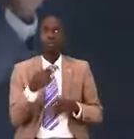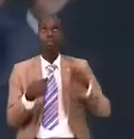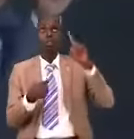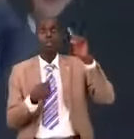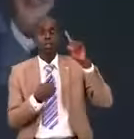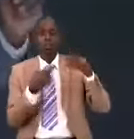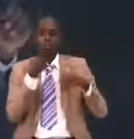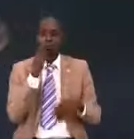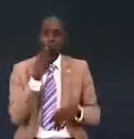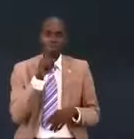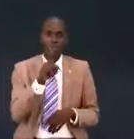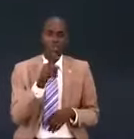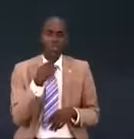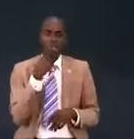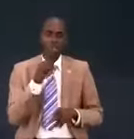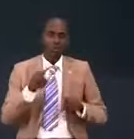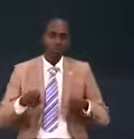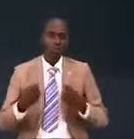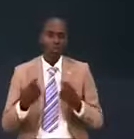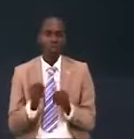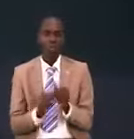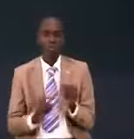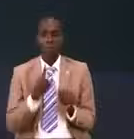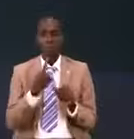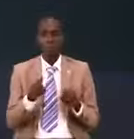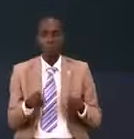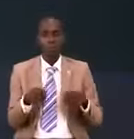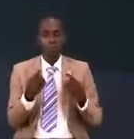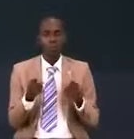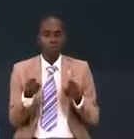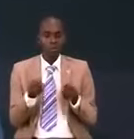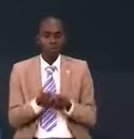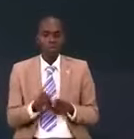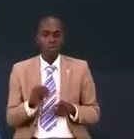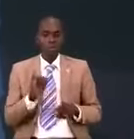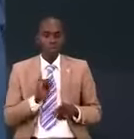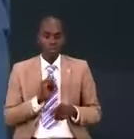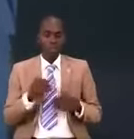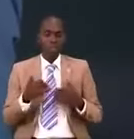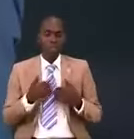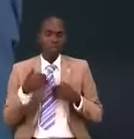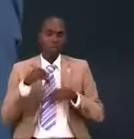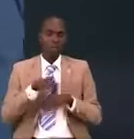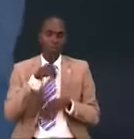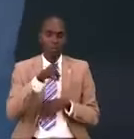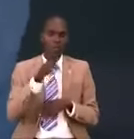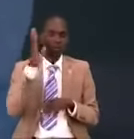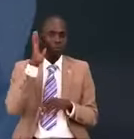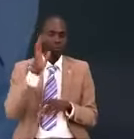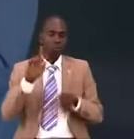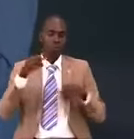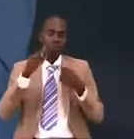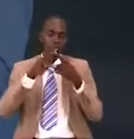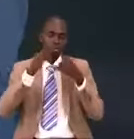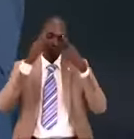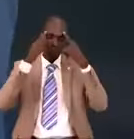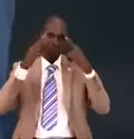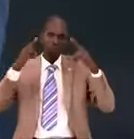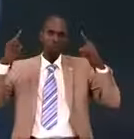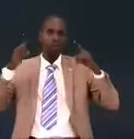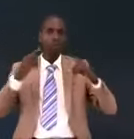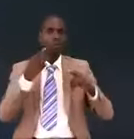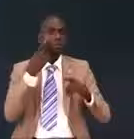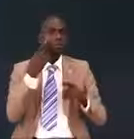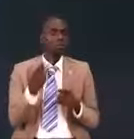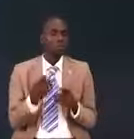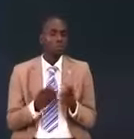tu vas réussir parfois c'est la société qui nous donne d'ordre comme les pharisiens les sacs du C1